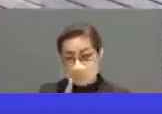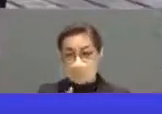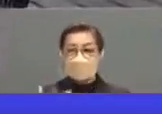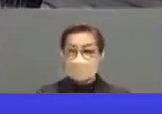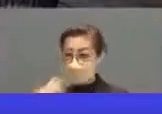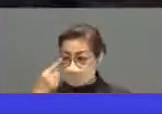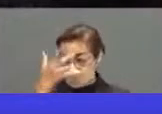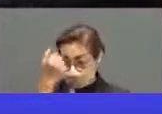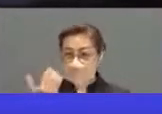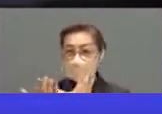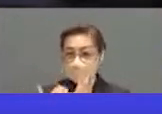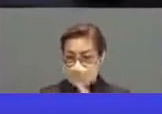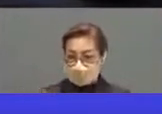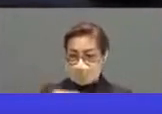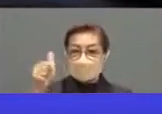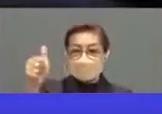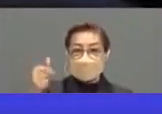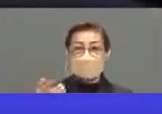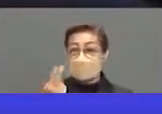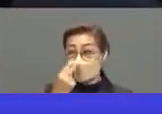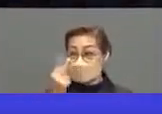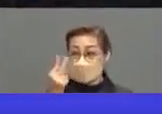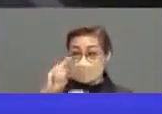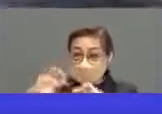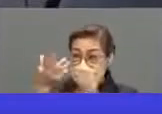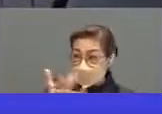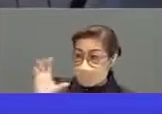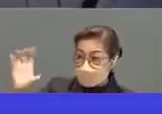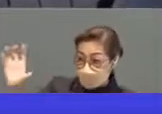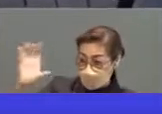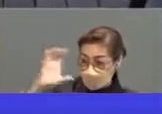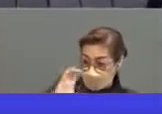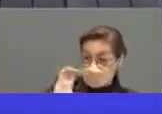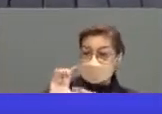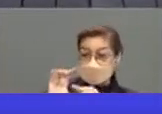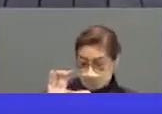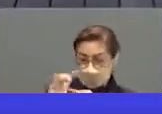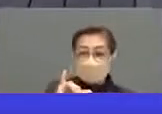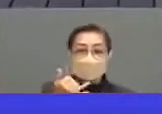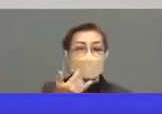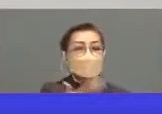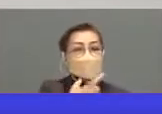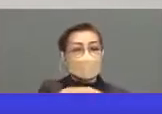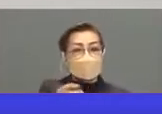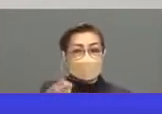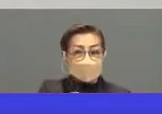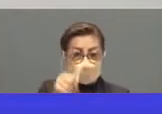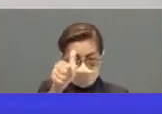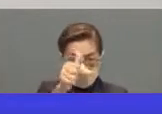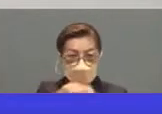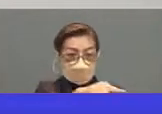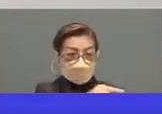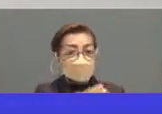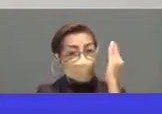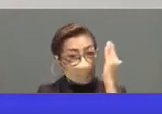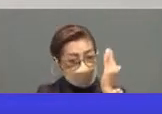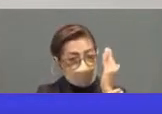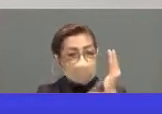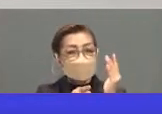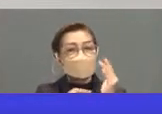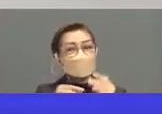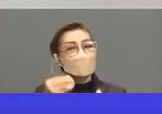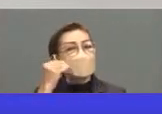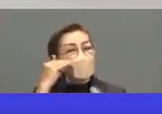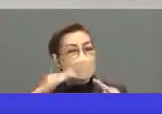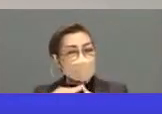เครื่องที่ว่าเราเราผ่อนคลายมากขึ้นอื้อคือช่วงวันก่อนนี้อาจจะนึกว่าเอ่อยังแบบยังได้ล็อคซิมไม่ครบหรือว่ายังหรอกยัง